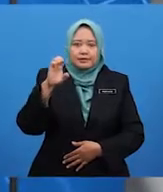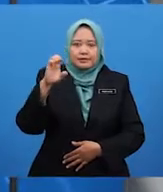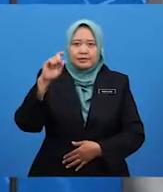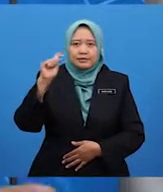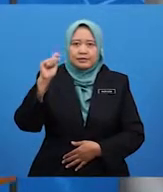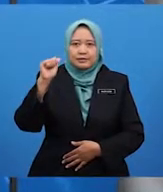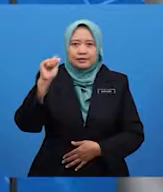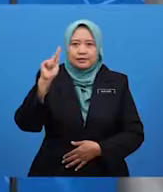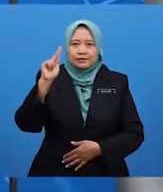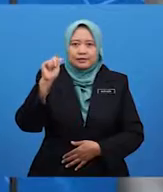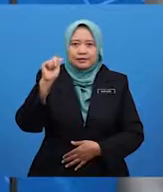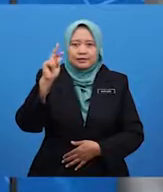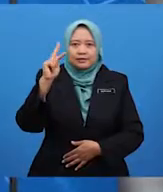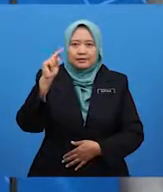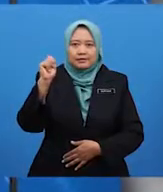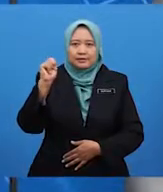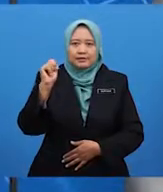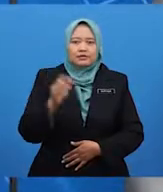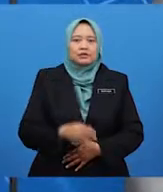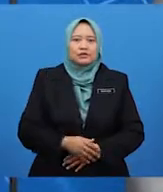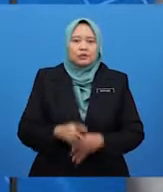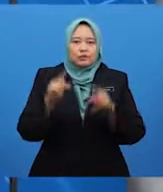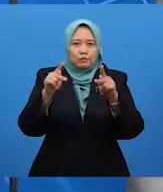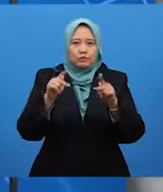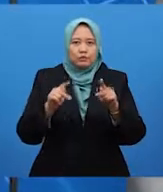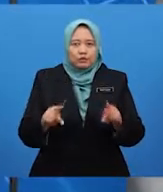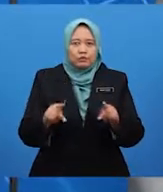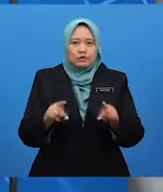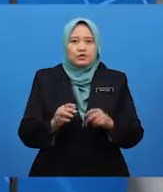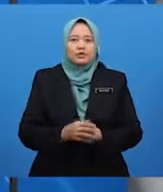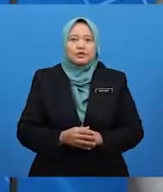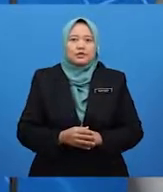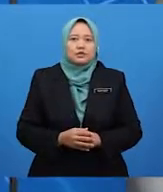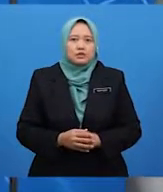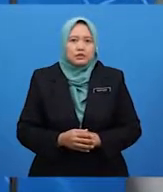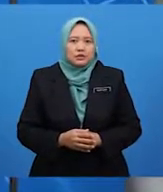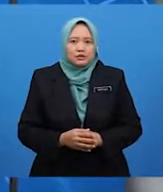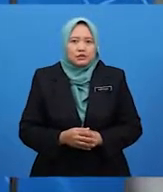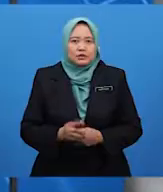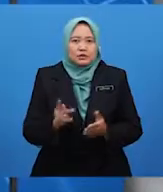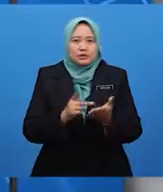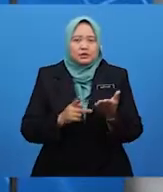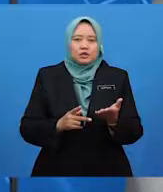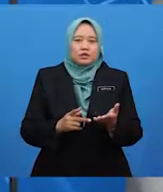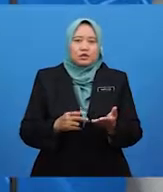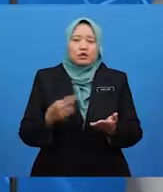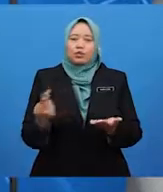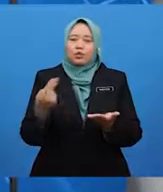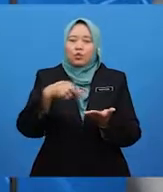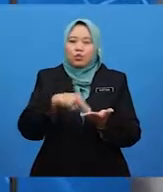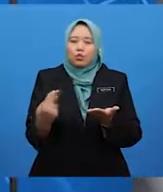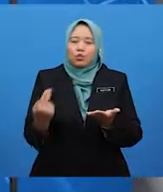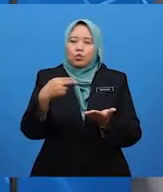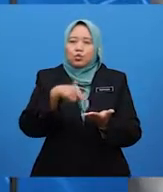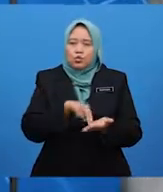cetakan. Cetakan seni cetak ialah proses menghasilkan karya atau imej yang sama berulang kali. Macam kita print baju